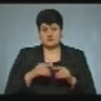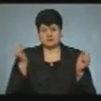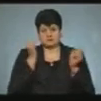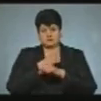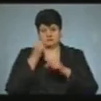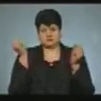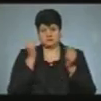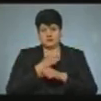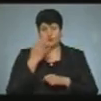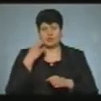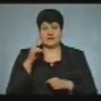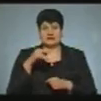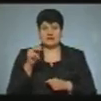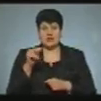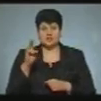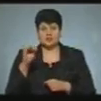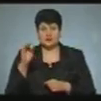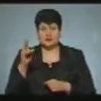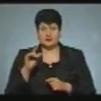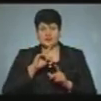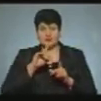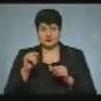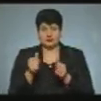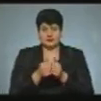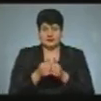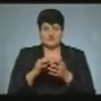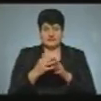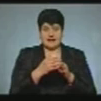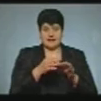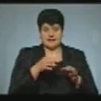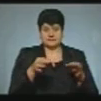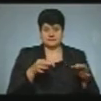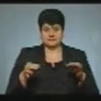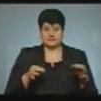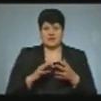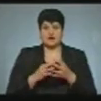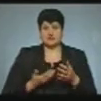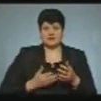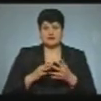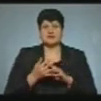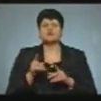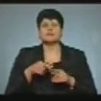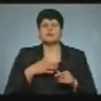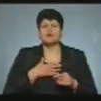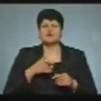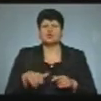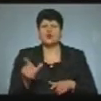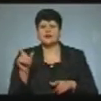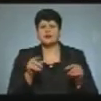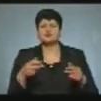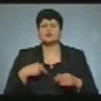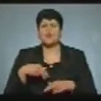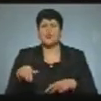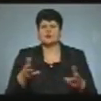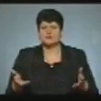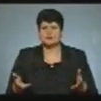коли дачники їдуть весною в навколишні села, а жителі села скажуть, а чого ви по наших дорогах їдете, чого ви ходите, то